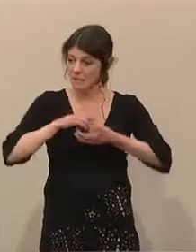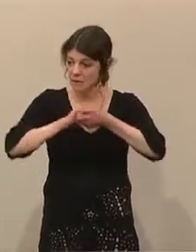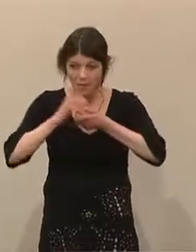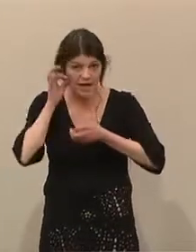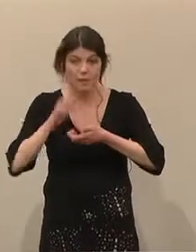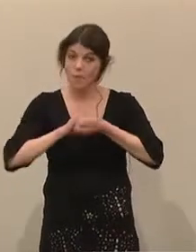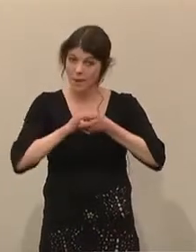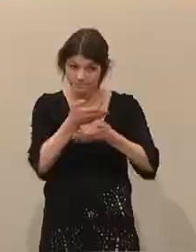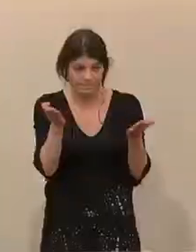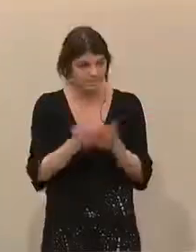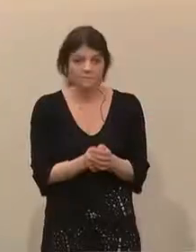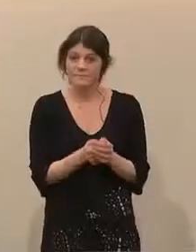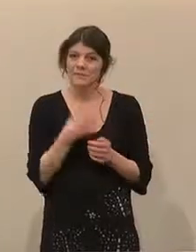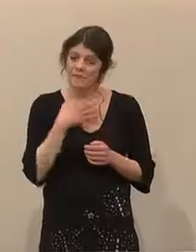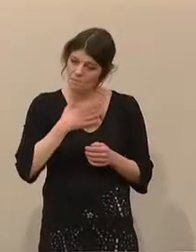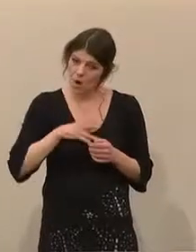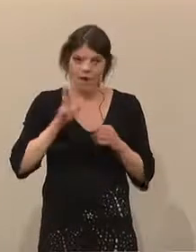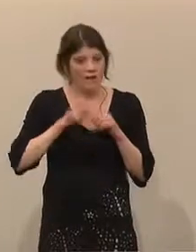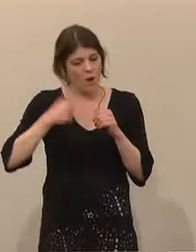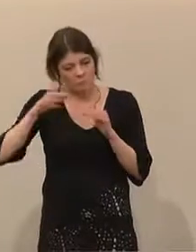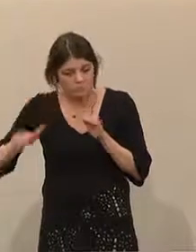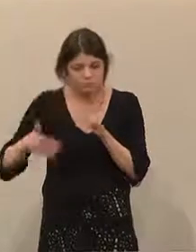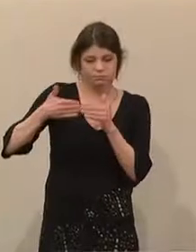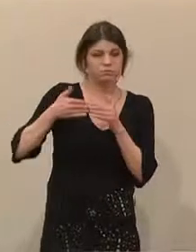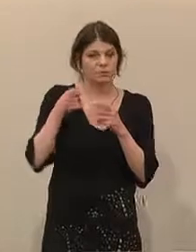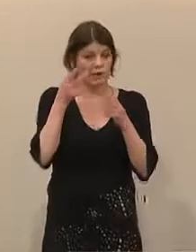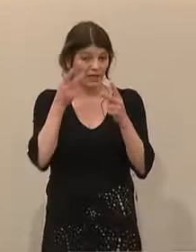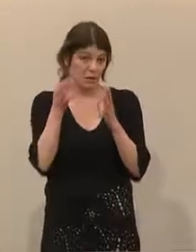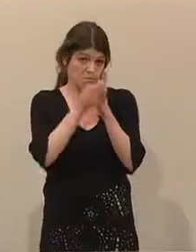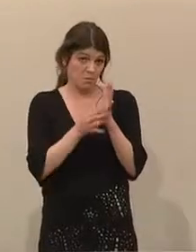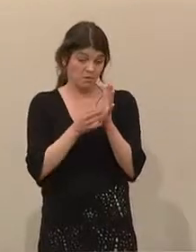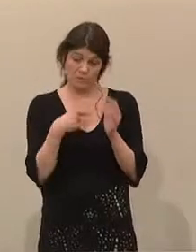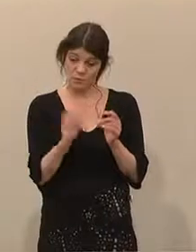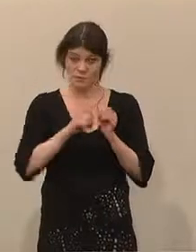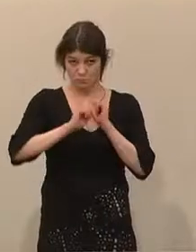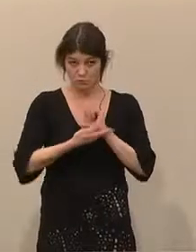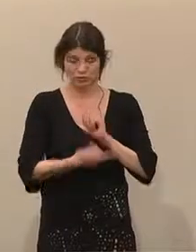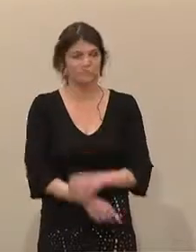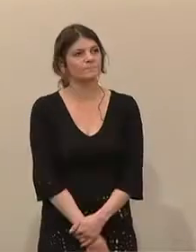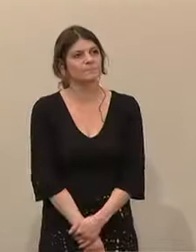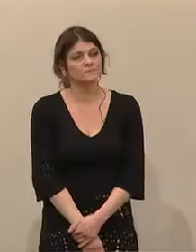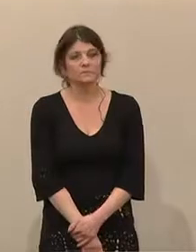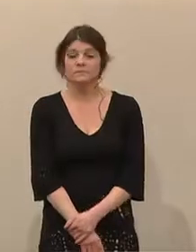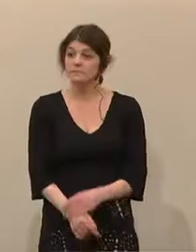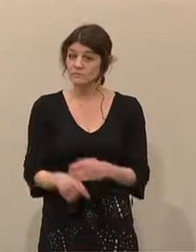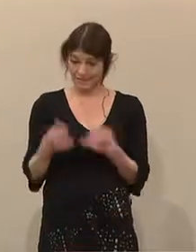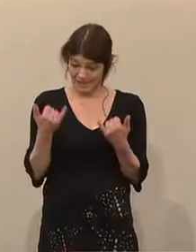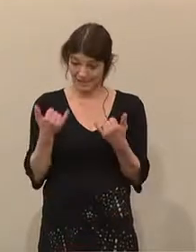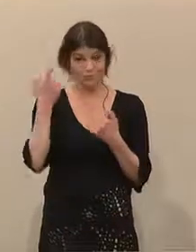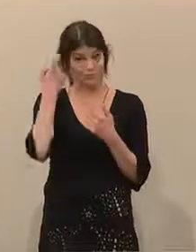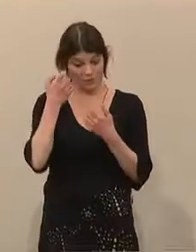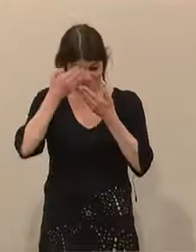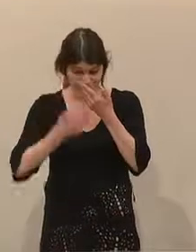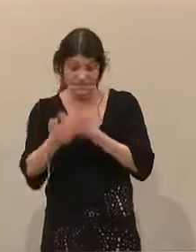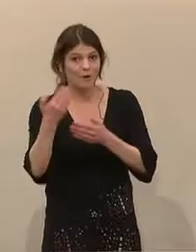und Kollegen. Ich möchte nochmals auf die wichtigen Punkte in unserem Budget eingehen. Wir starten in eine neue